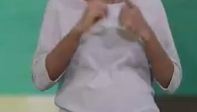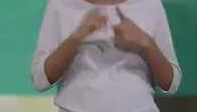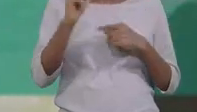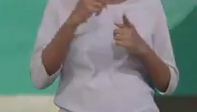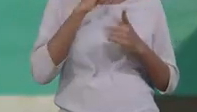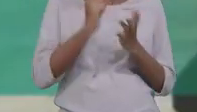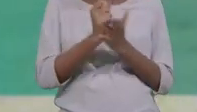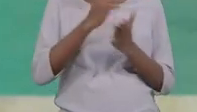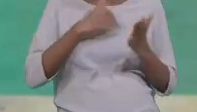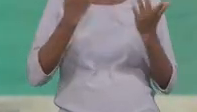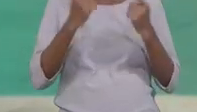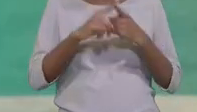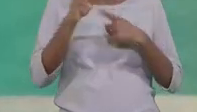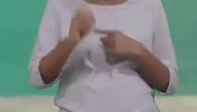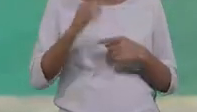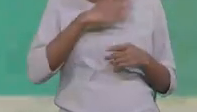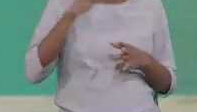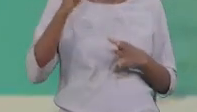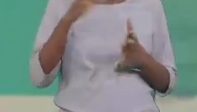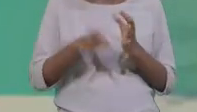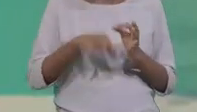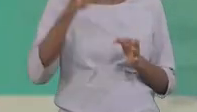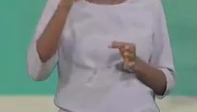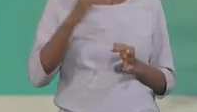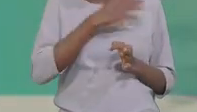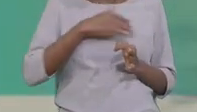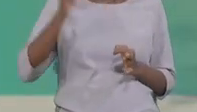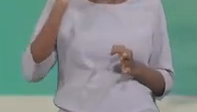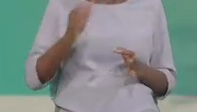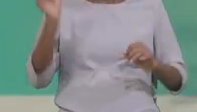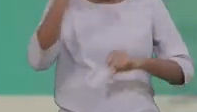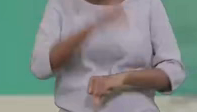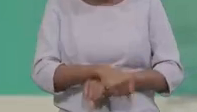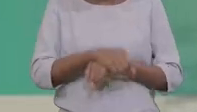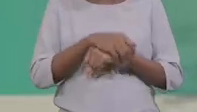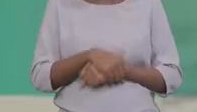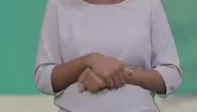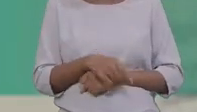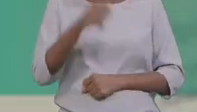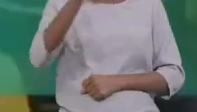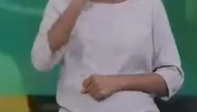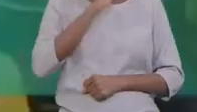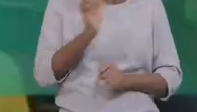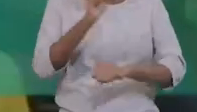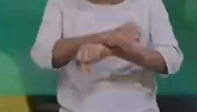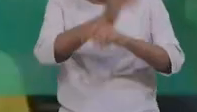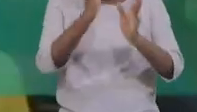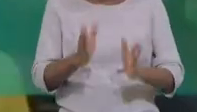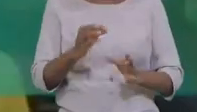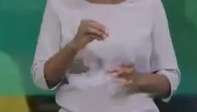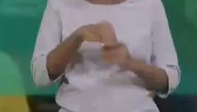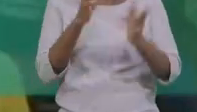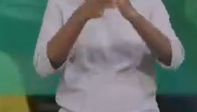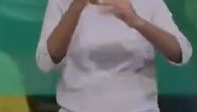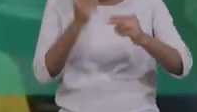est parvenue. La vérité leur est parvenue par l'esprit. Et ils ont vaincu. Tu seras un